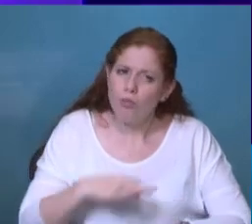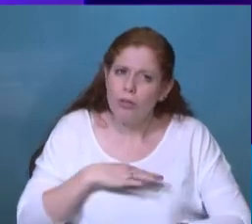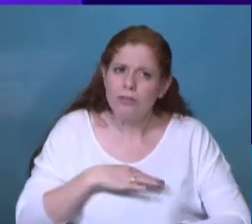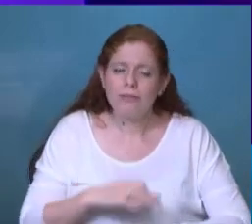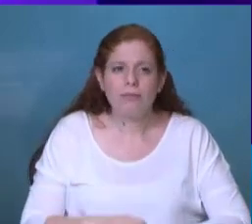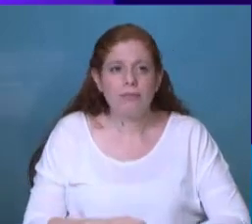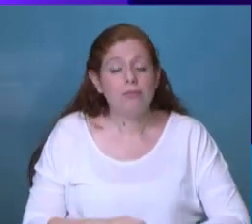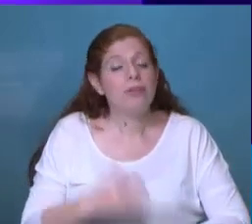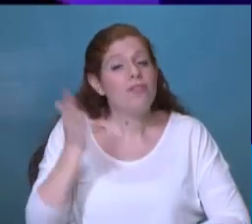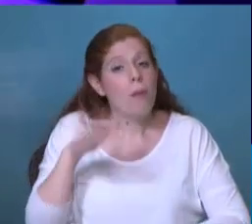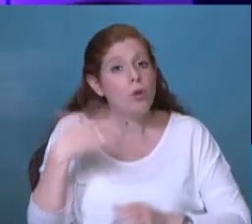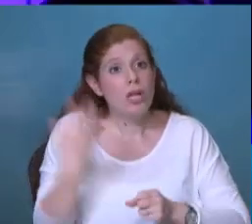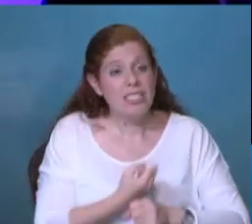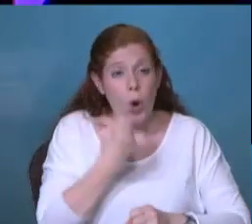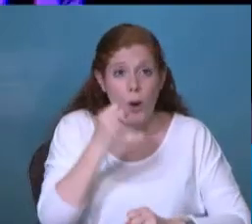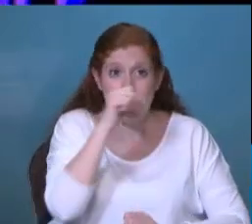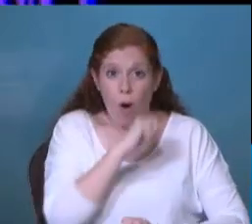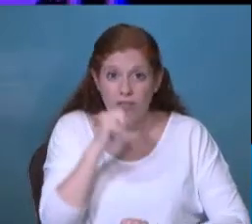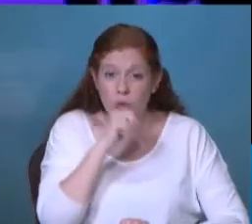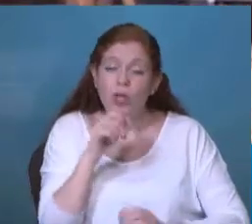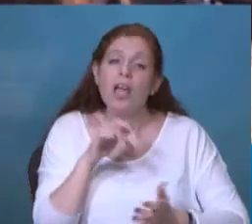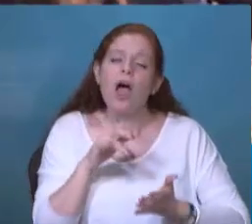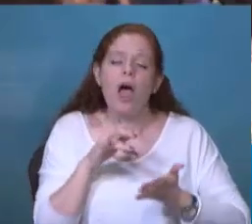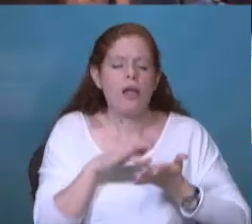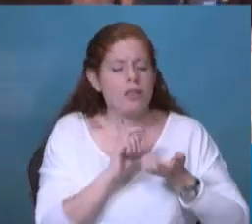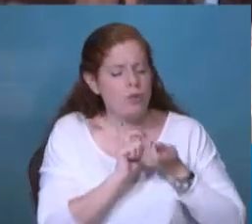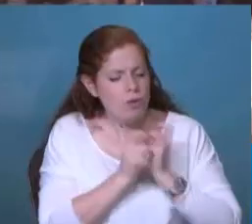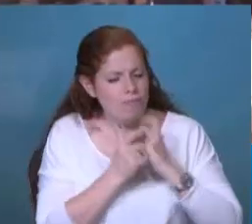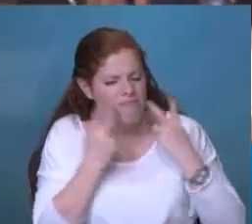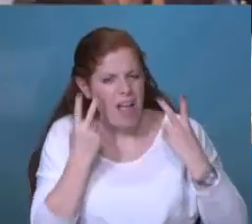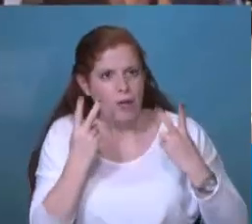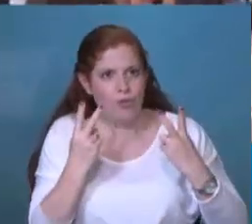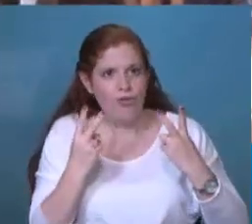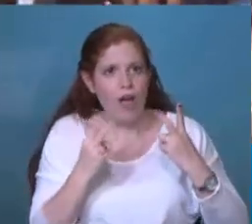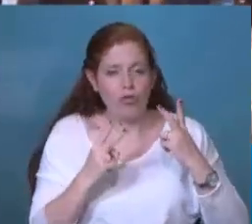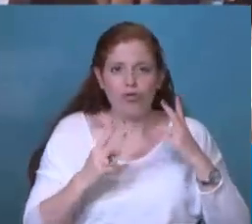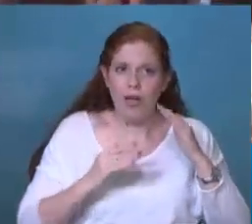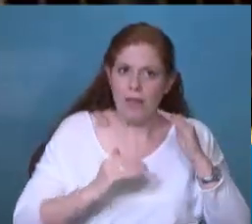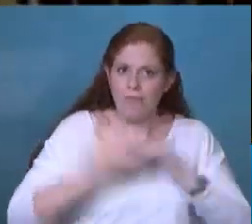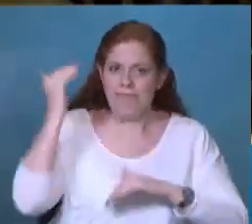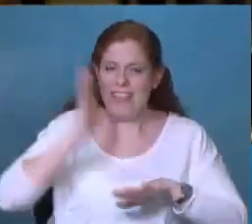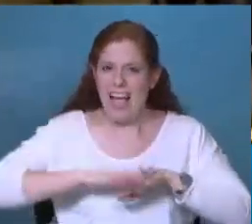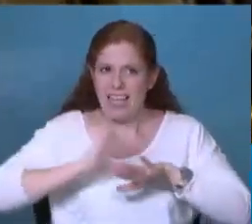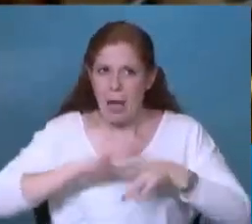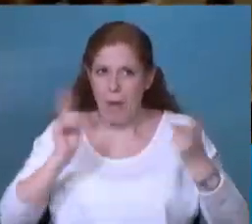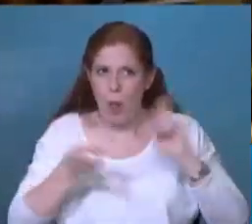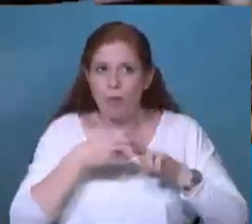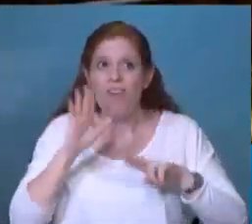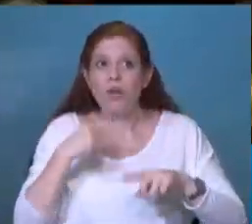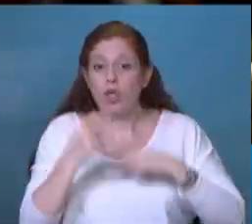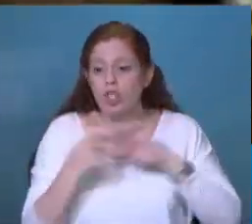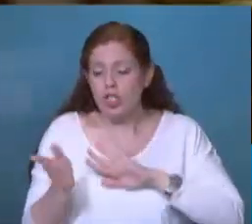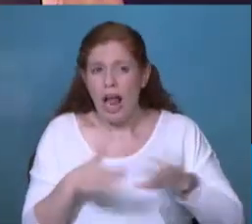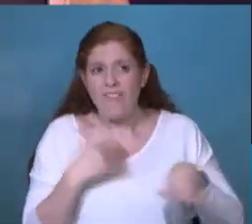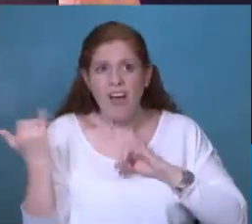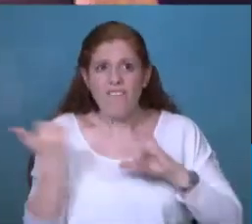ואף על פי שהניצחון באירוויזיון היה נקודת מפנה חשובה שהזניקה לנטה קריירה בינלאומית, ואף שהשנה שחלפה מאז הביאה